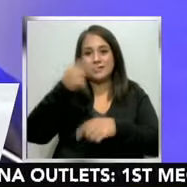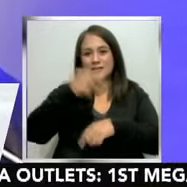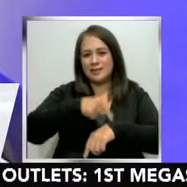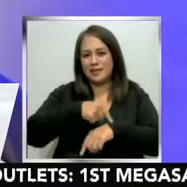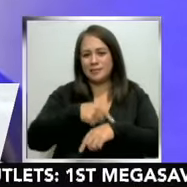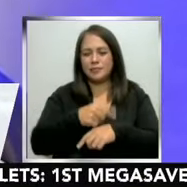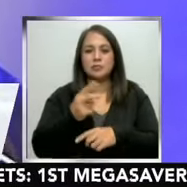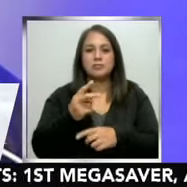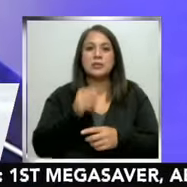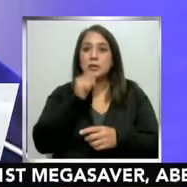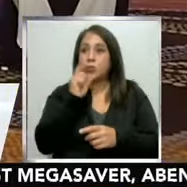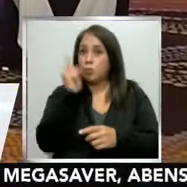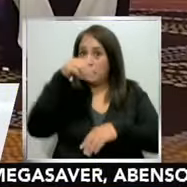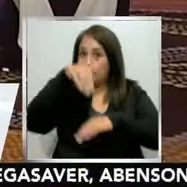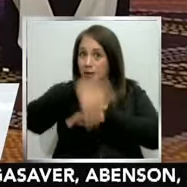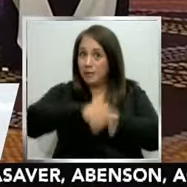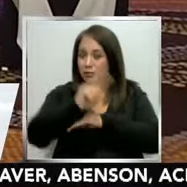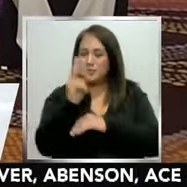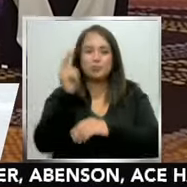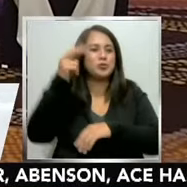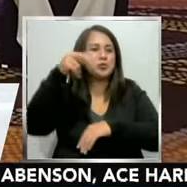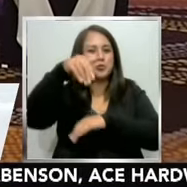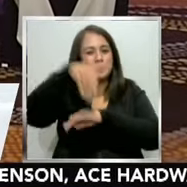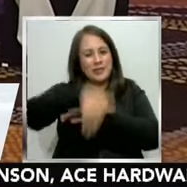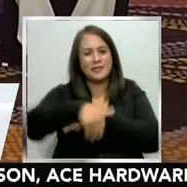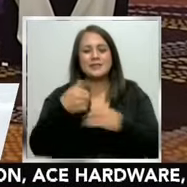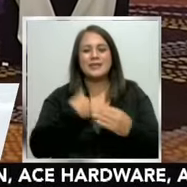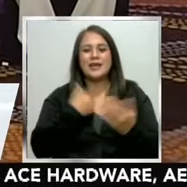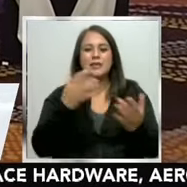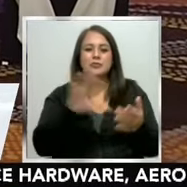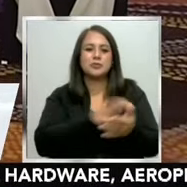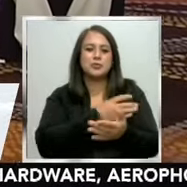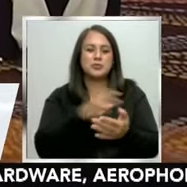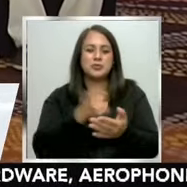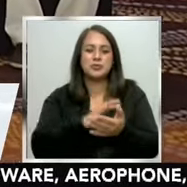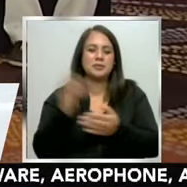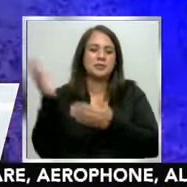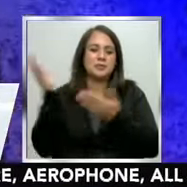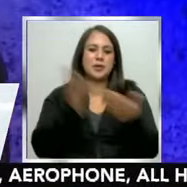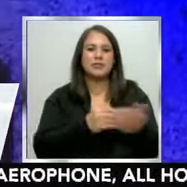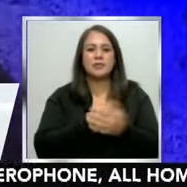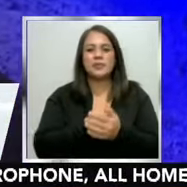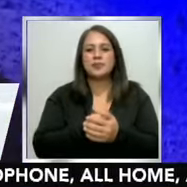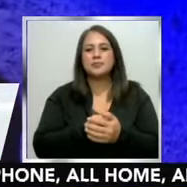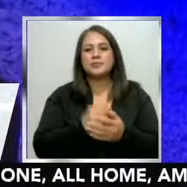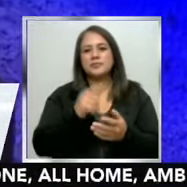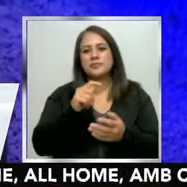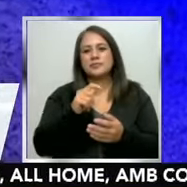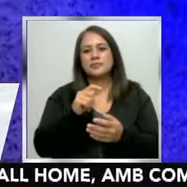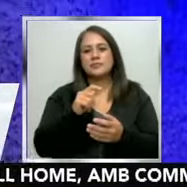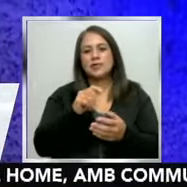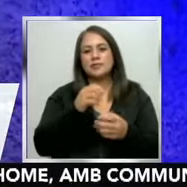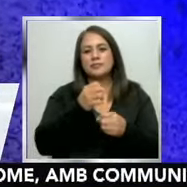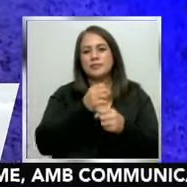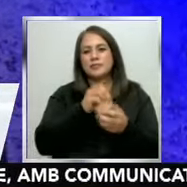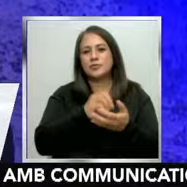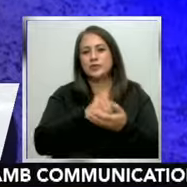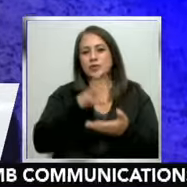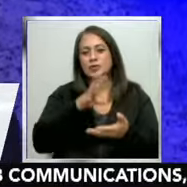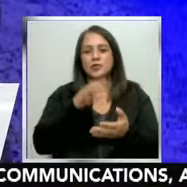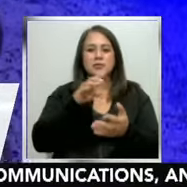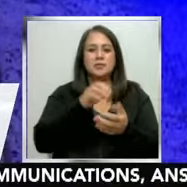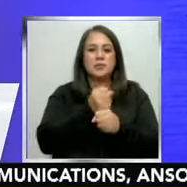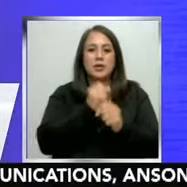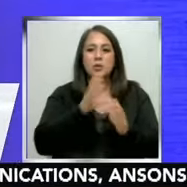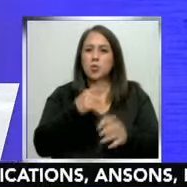ng kanilang first ever concert ang kanilang pasalubong para sa Treasure Makers. Sino ba ang bias mo? Kina Choi